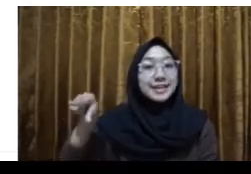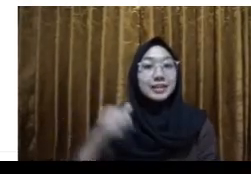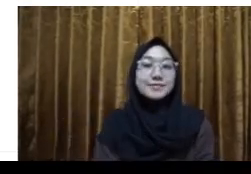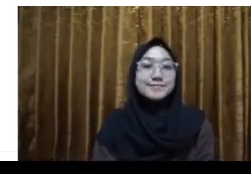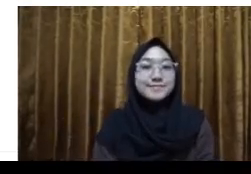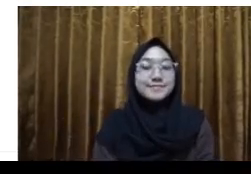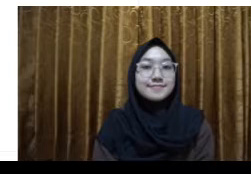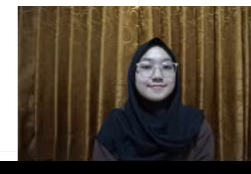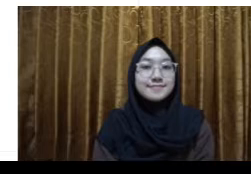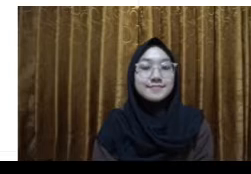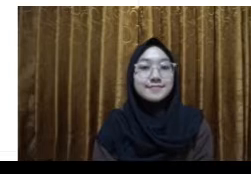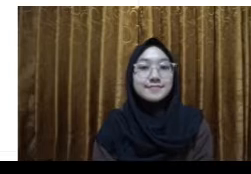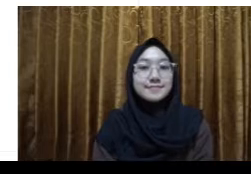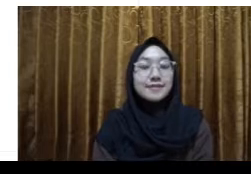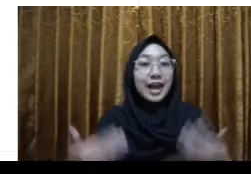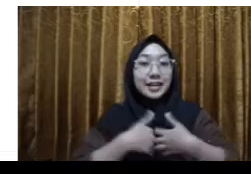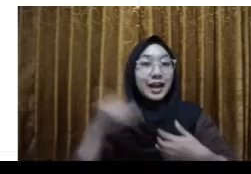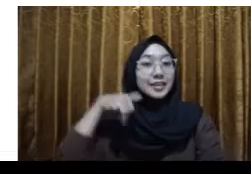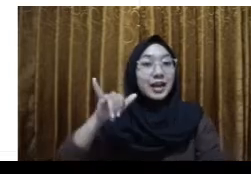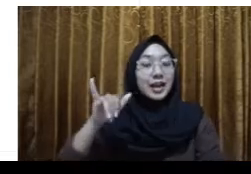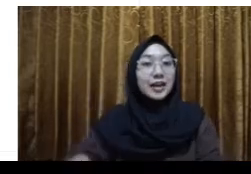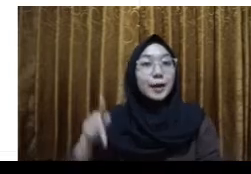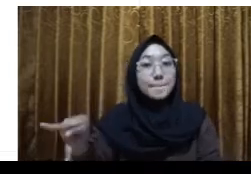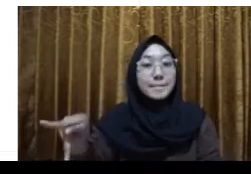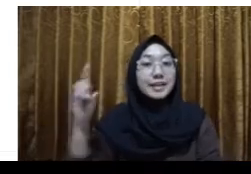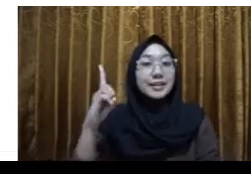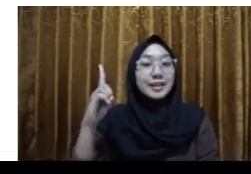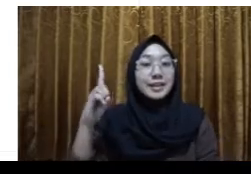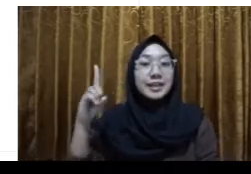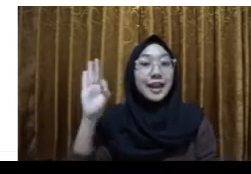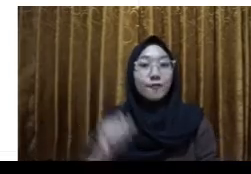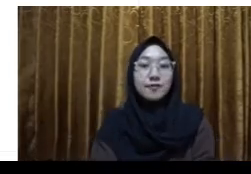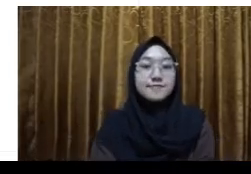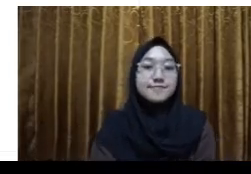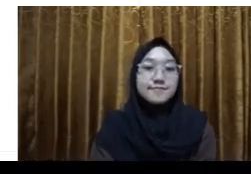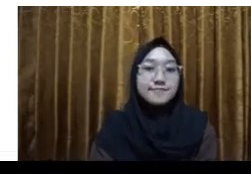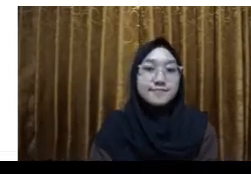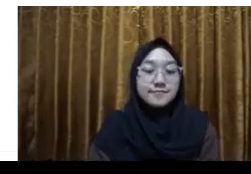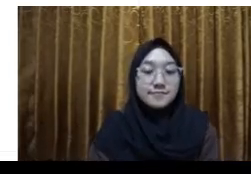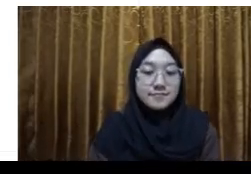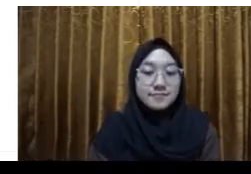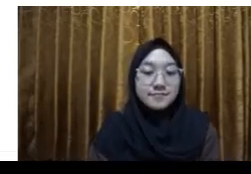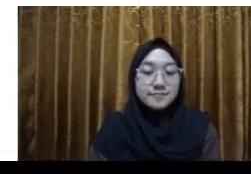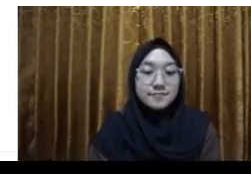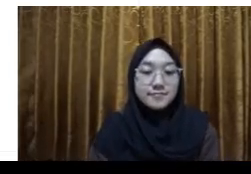TC link. Nip.1 Napangawan nilai Perlaku 360 degrees Nip link